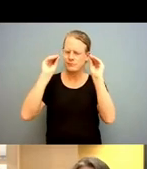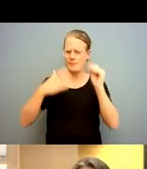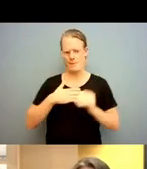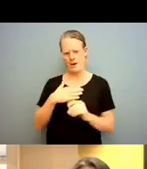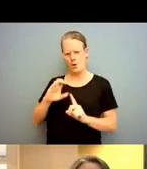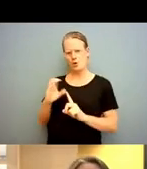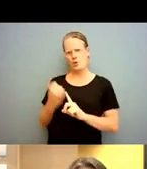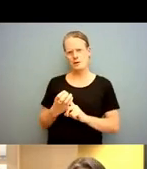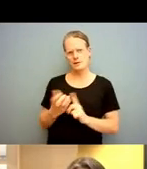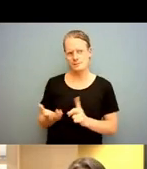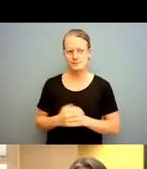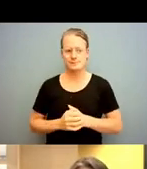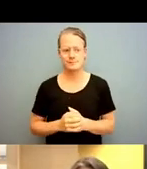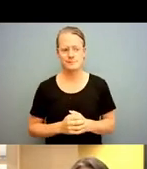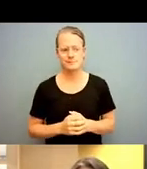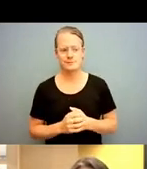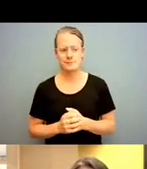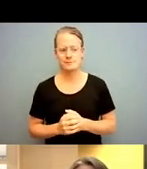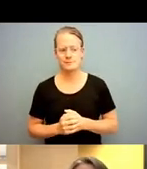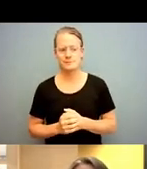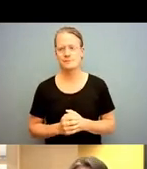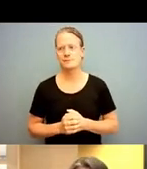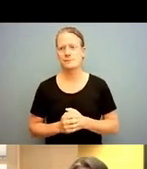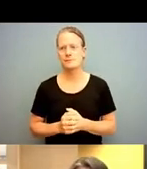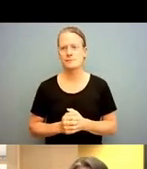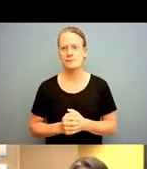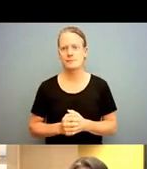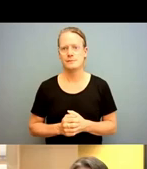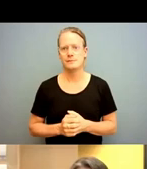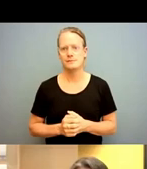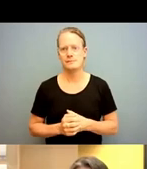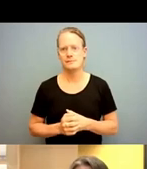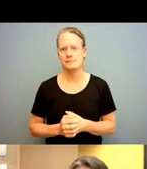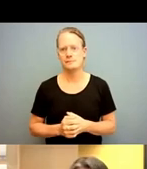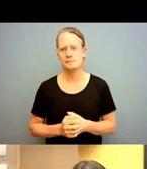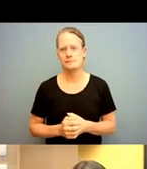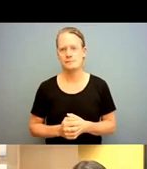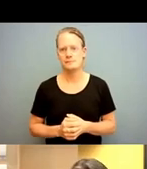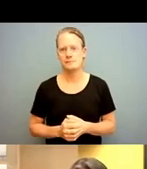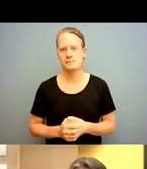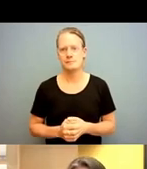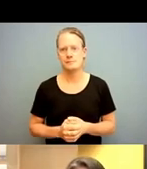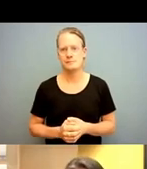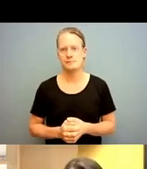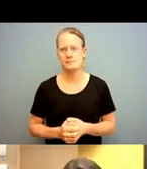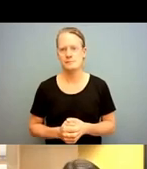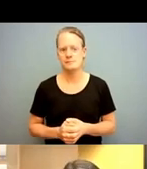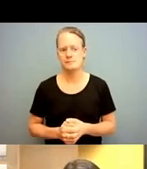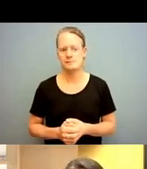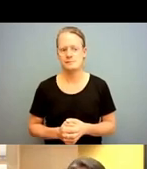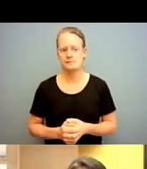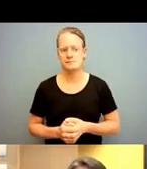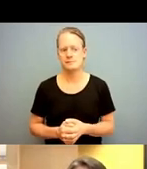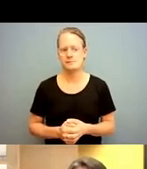Seamma lahkai mankassa heillä härjänän vaitali, paitse lähtei hui suovalatsa, vai ke